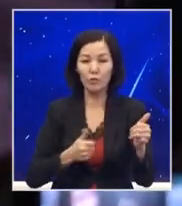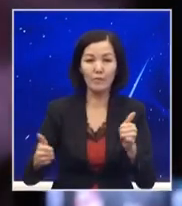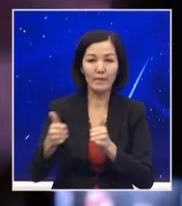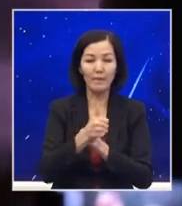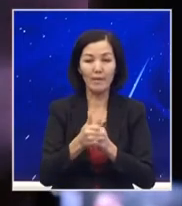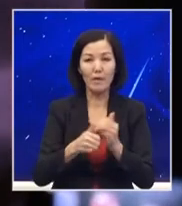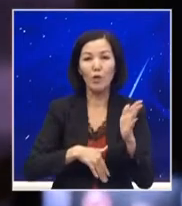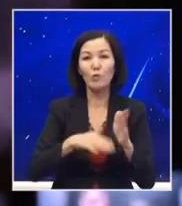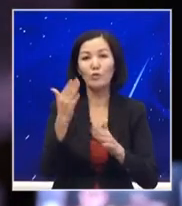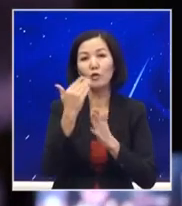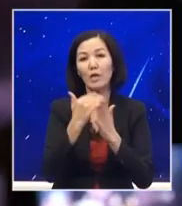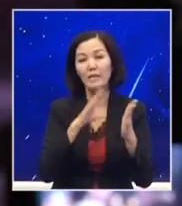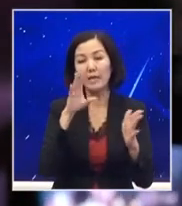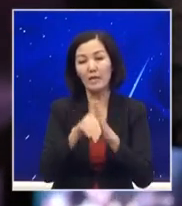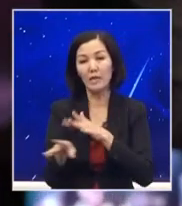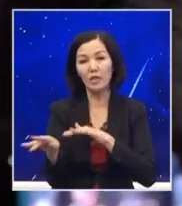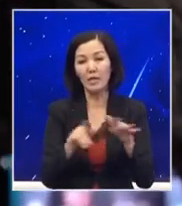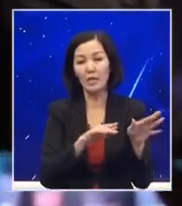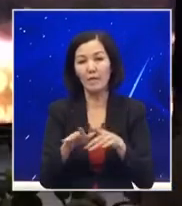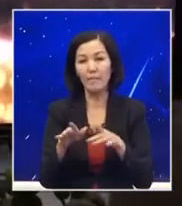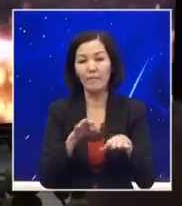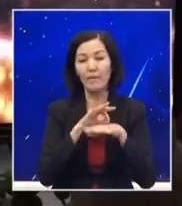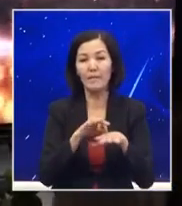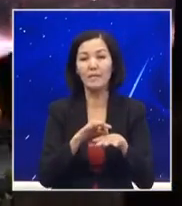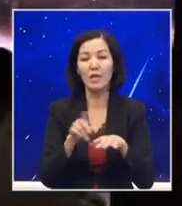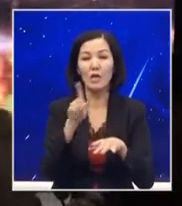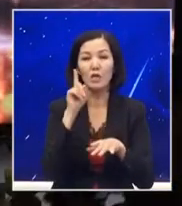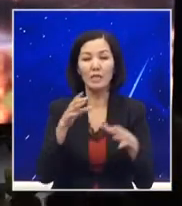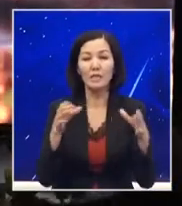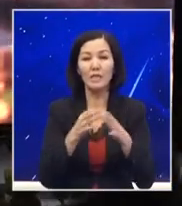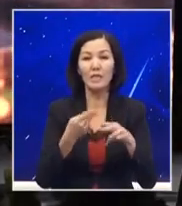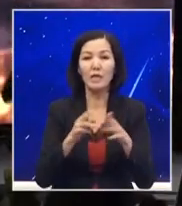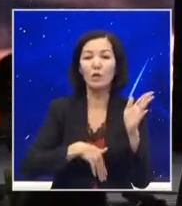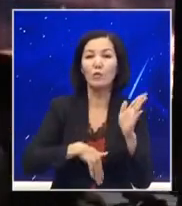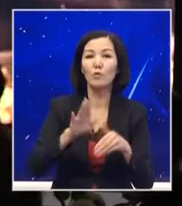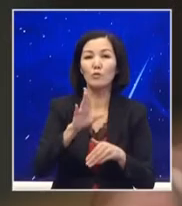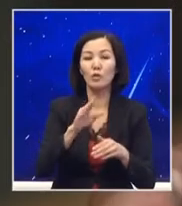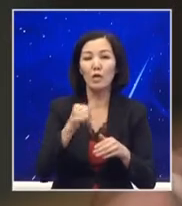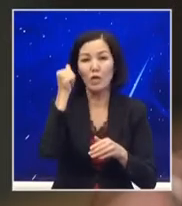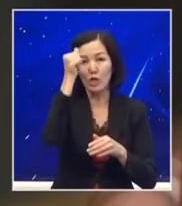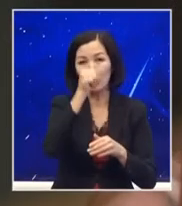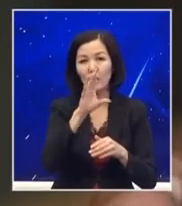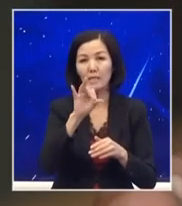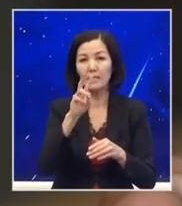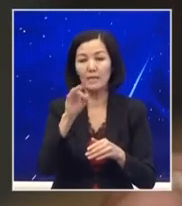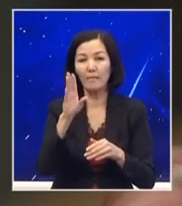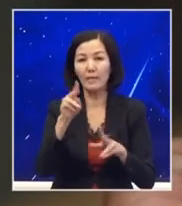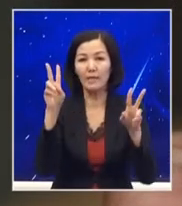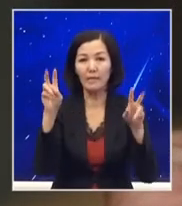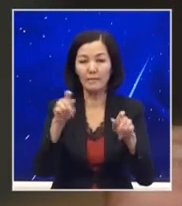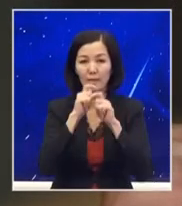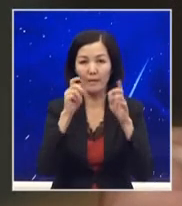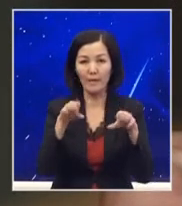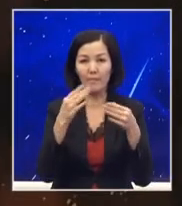да үздіктер қатарында. Шара барысында Алматы облыстық жасыл ел штабы ең үздік жыл серпіні аталым бойынша наградталды. Биылғы таңда